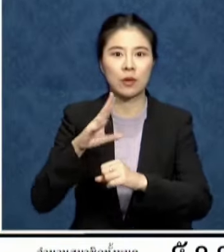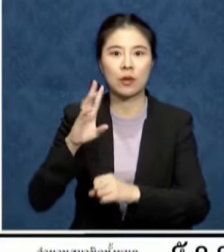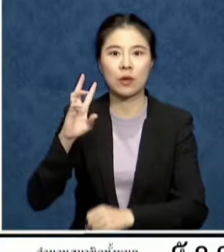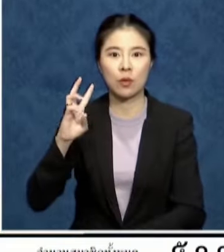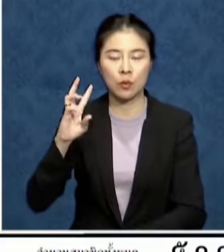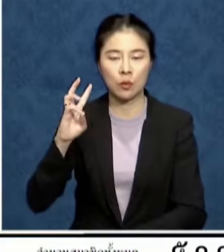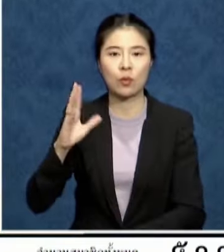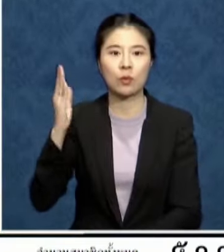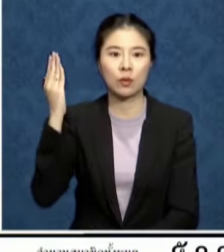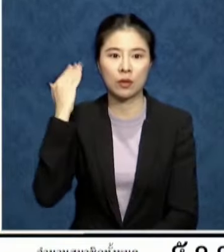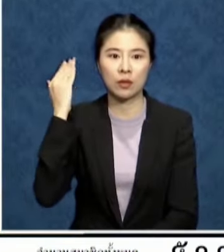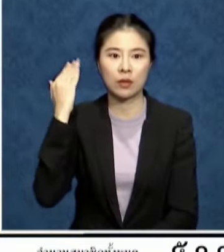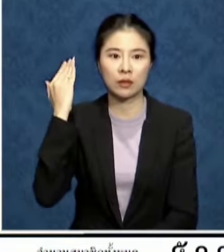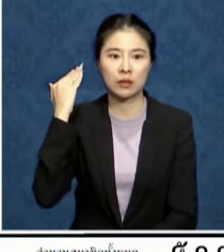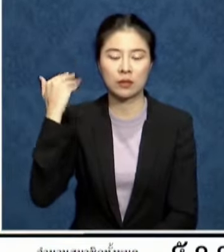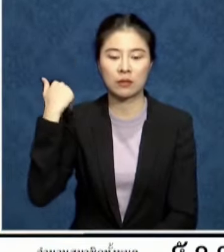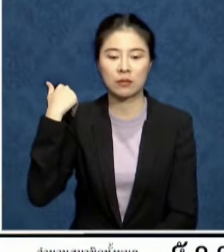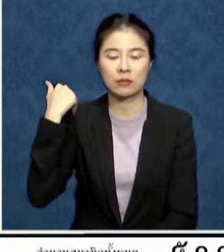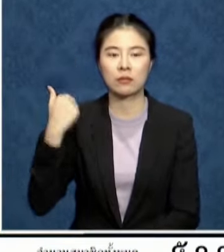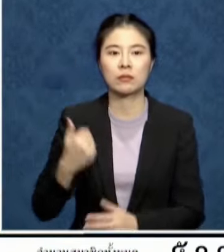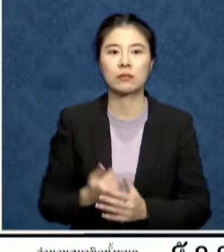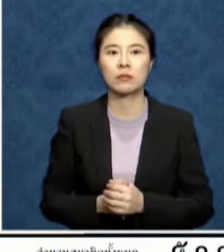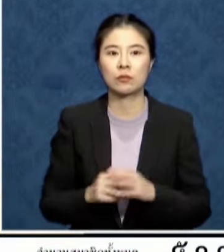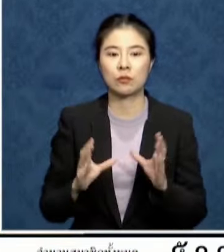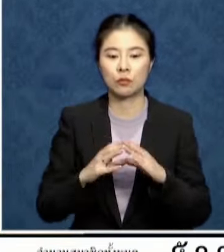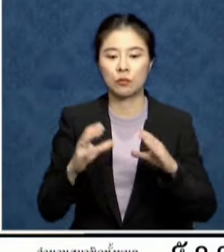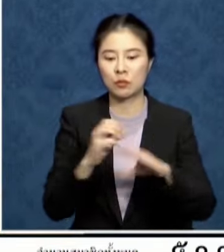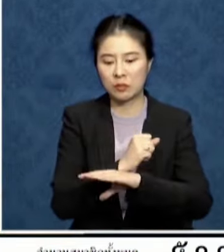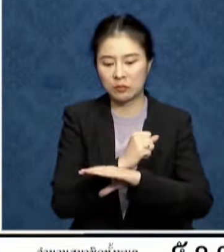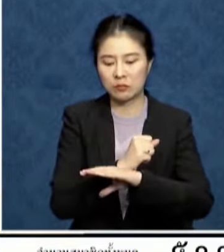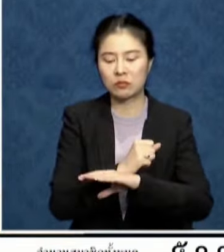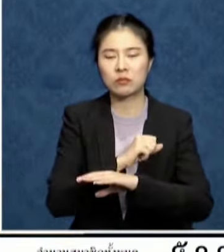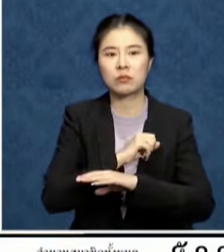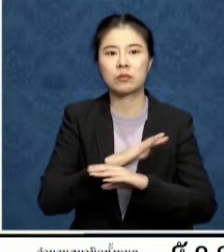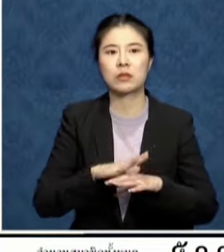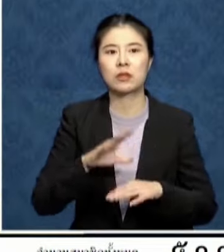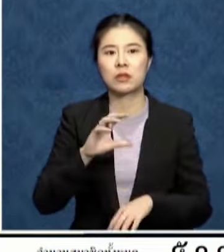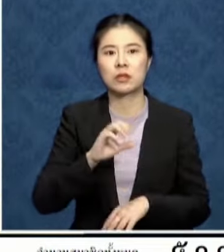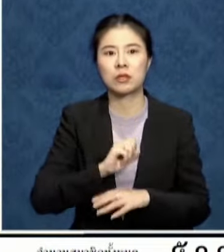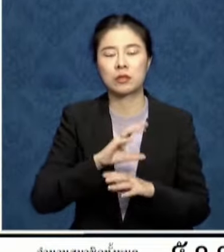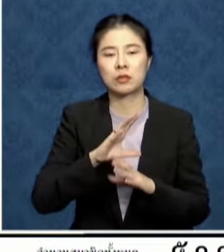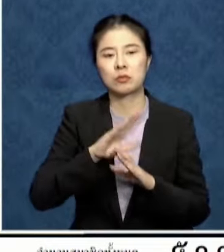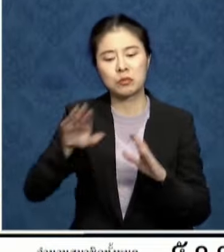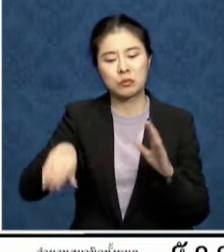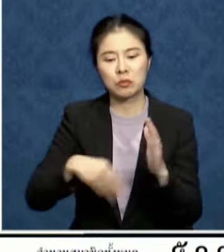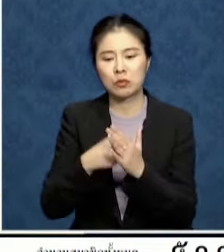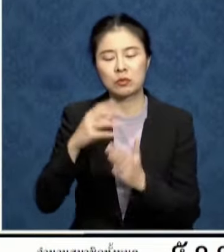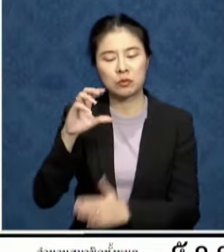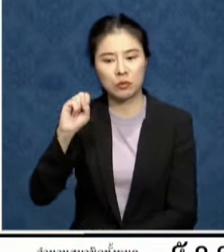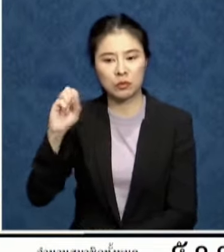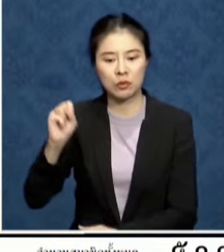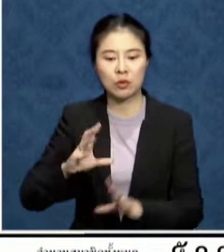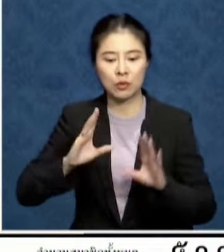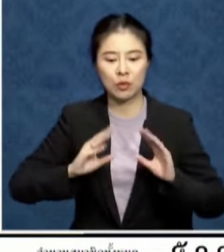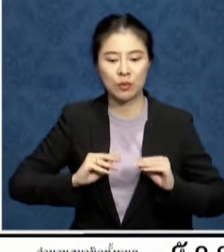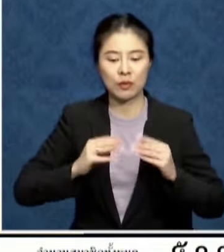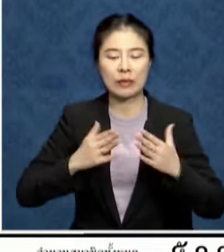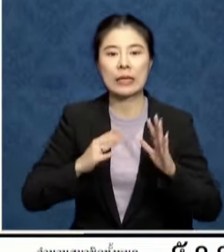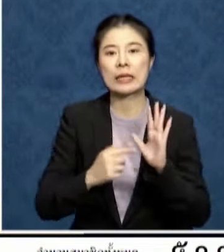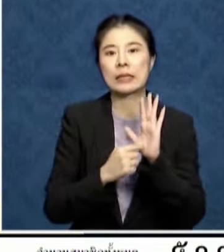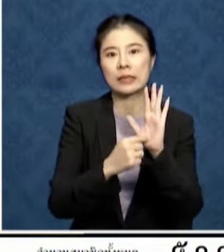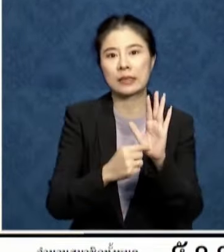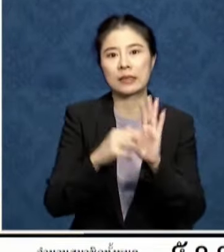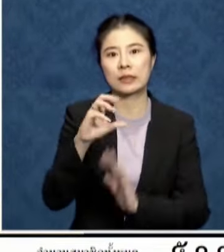ได้ครับถึงแม้ทุกพรรคการเมืองณเวลานั้นในสภาผู้แทนราษฎรลงมติเห็นชอบขึ้นอย่างเป็นเอกฉันท์แต่พอเดินทางไปสู่วุฒิสภา